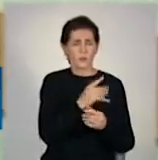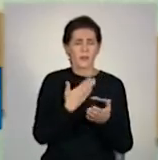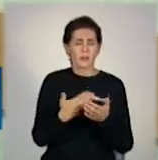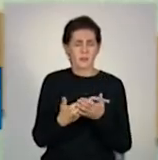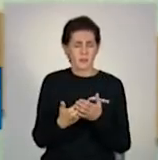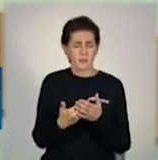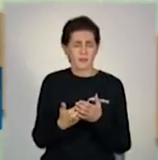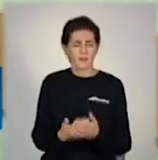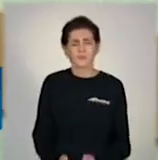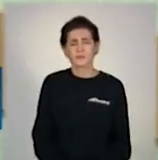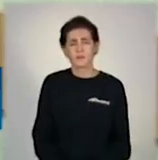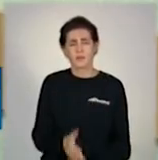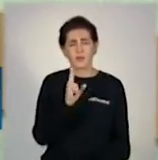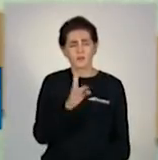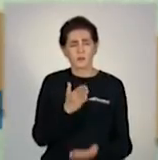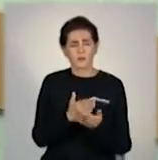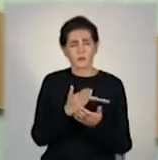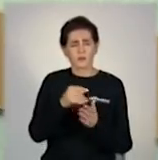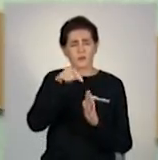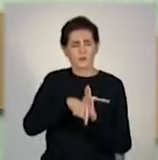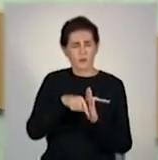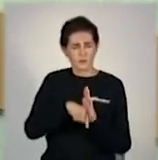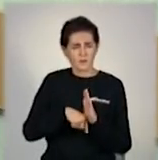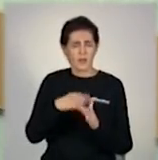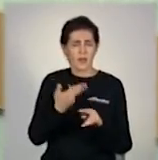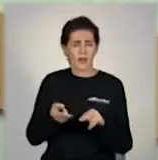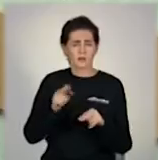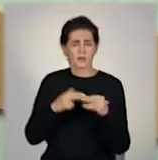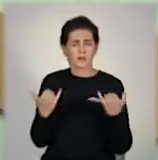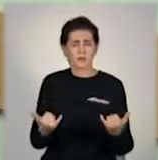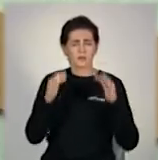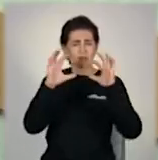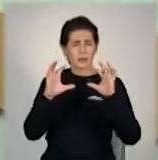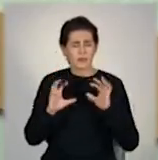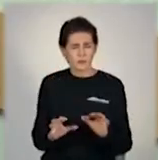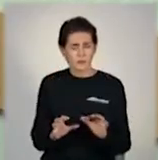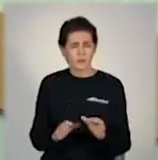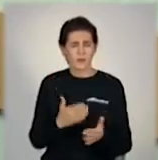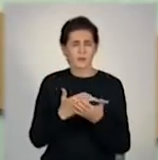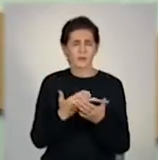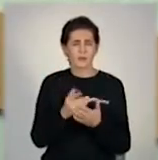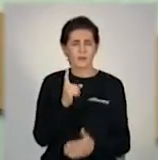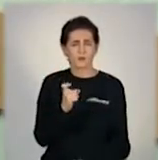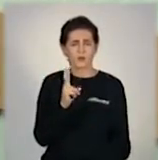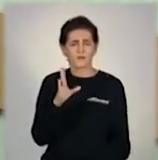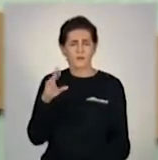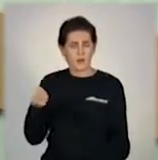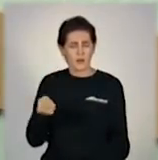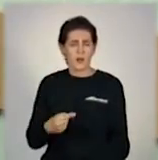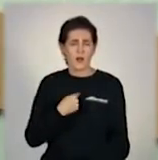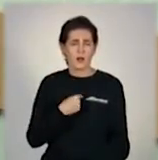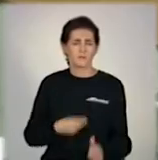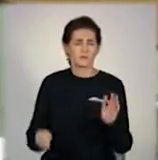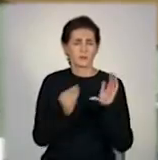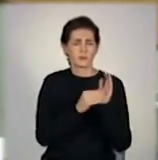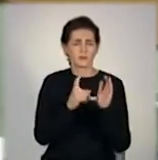наприклад, у квартирах за законодавством 100 кВт, а ми призначаємо на